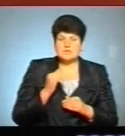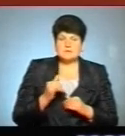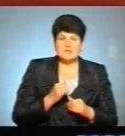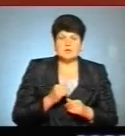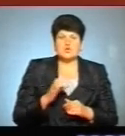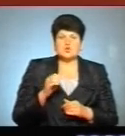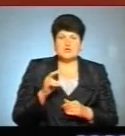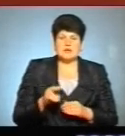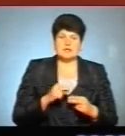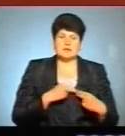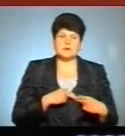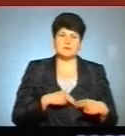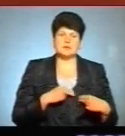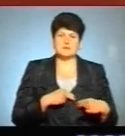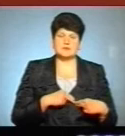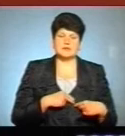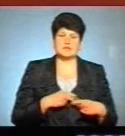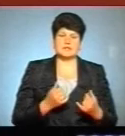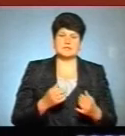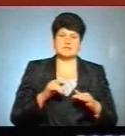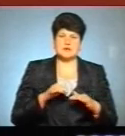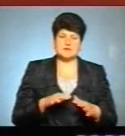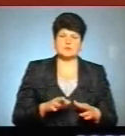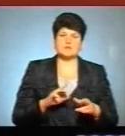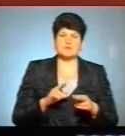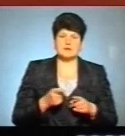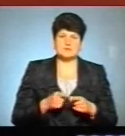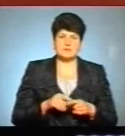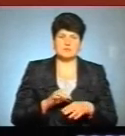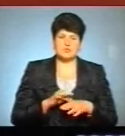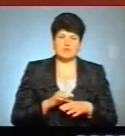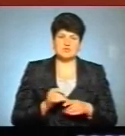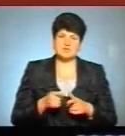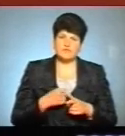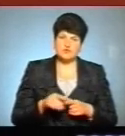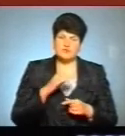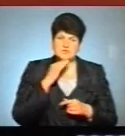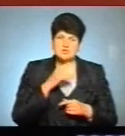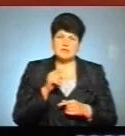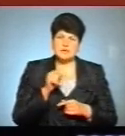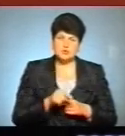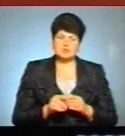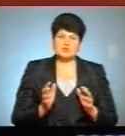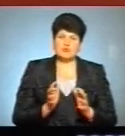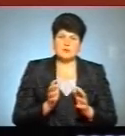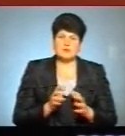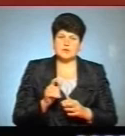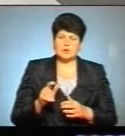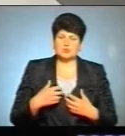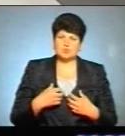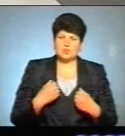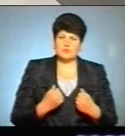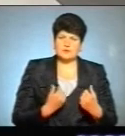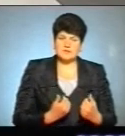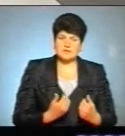засобами захисними? Також як відбувається загалом санітарно-епідеміологічна робота в таких закладах? Чи всього достатньо для того, щоб вберегти людей, здоров'я їх? Якщо ми